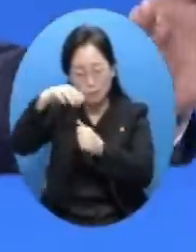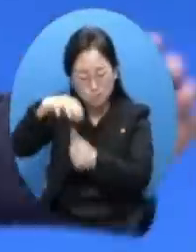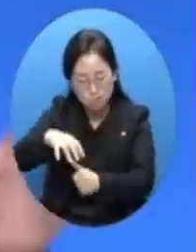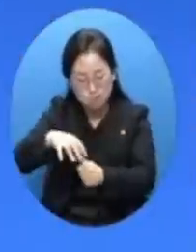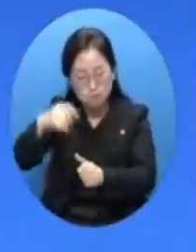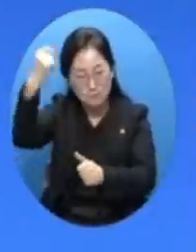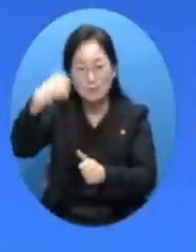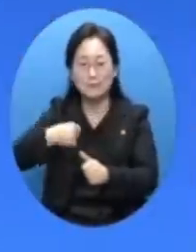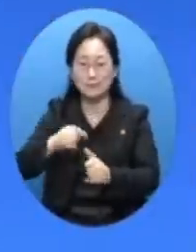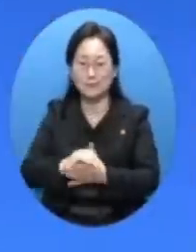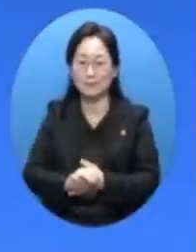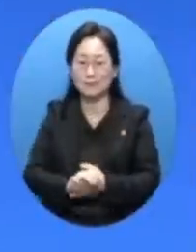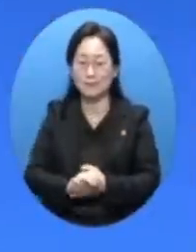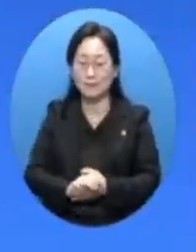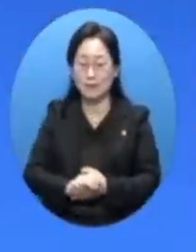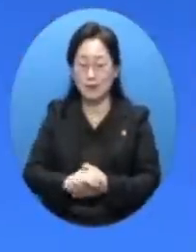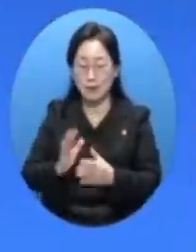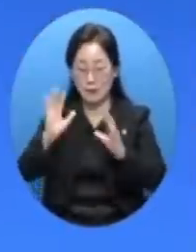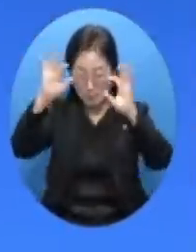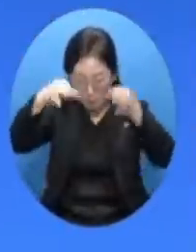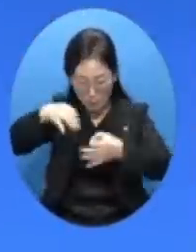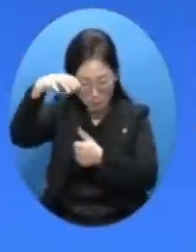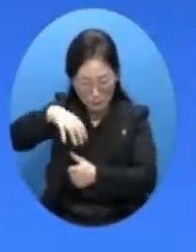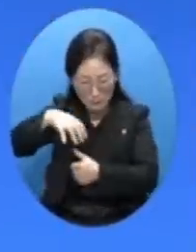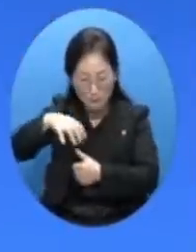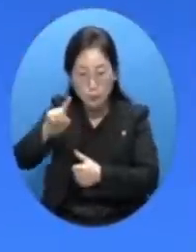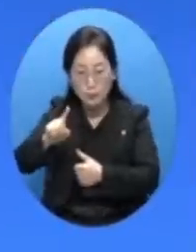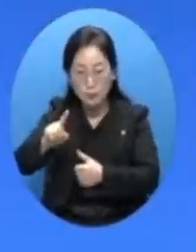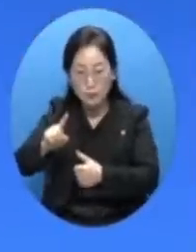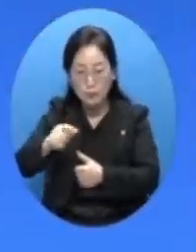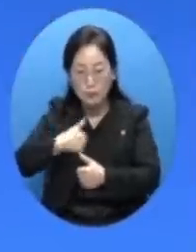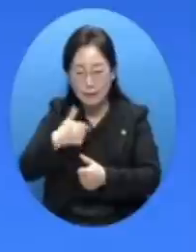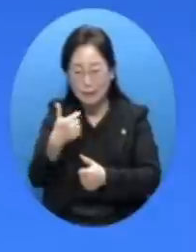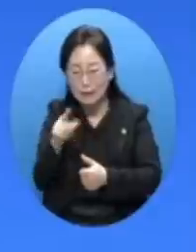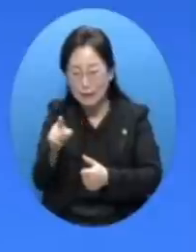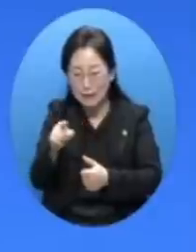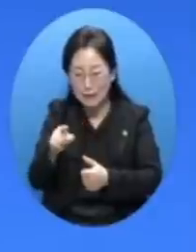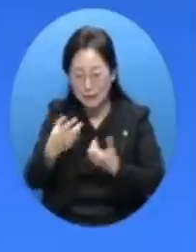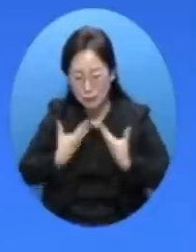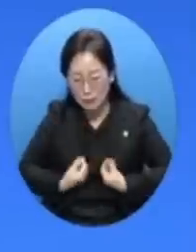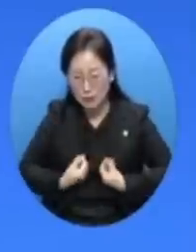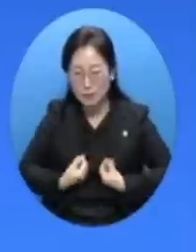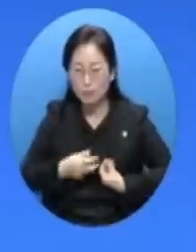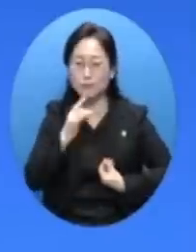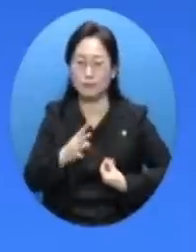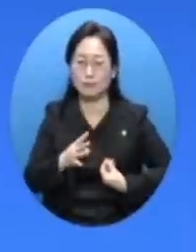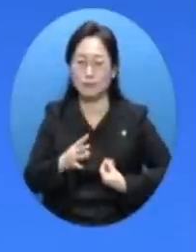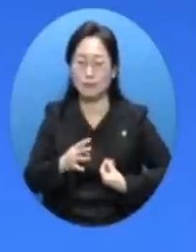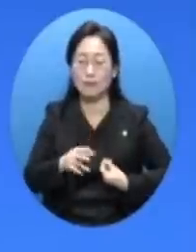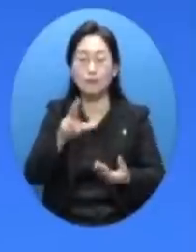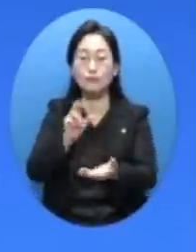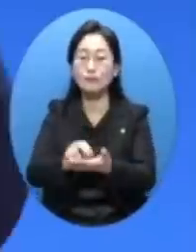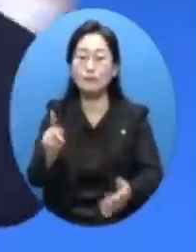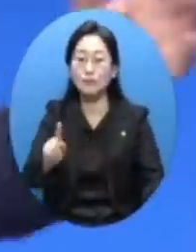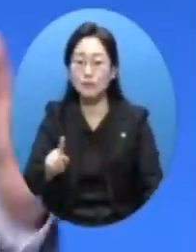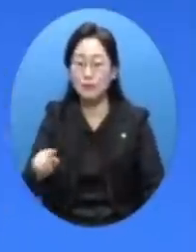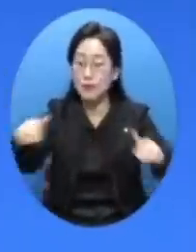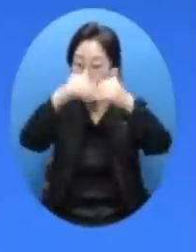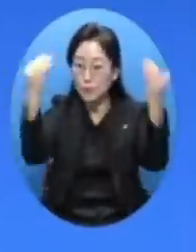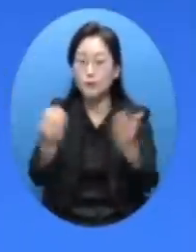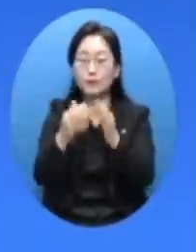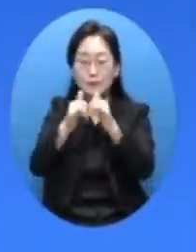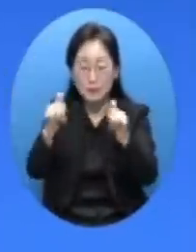없습니다. 그것을 바라보고 있는 한 나라고 하는 모습에서 절망을 버리고 말게 되는 것입니다. 그래서 문제는 모든